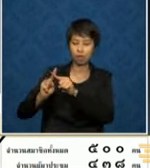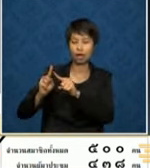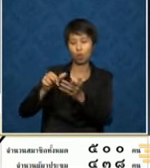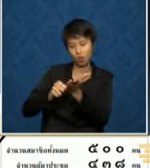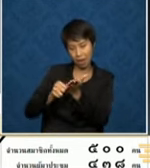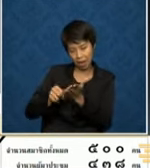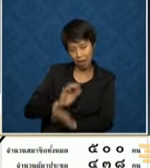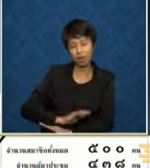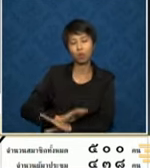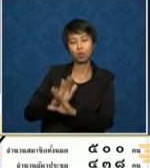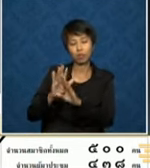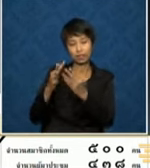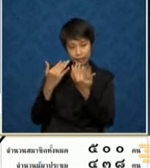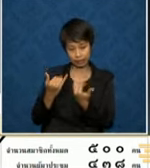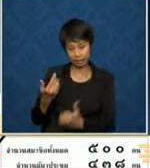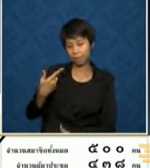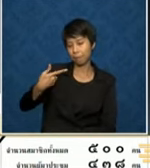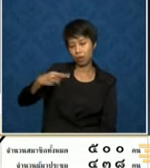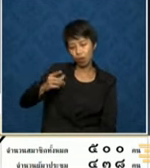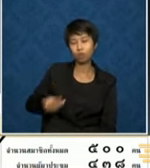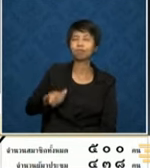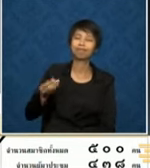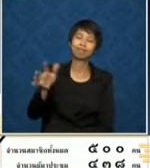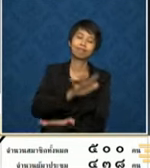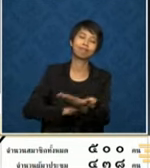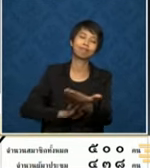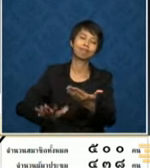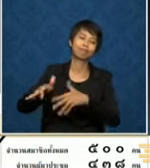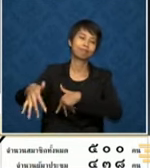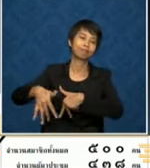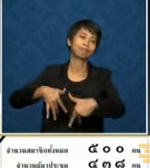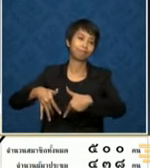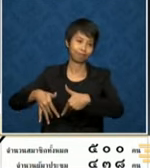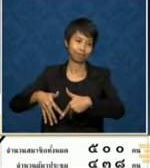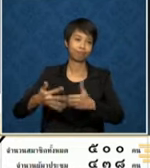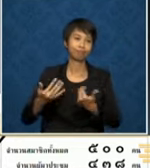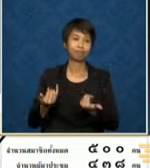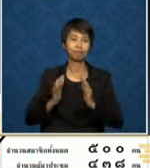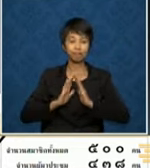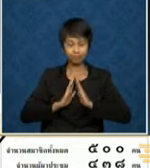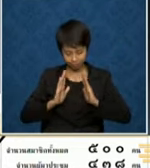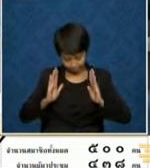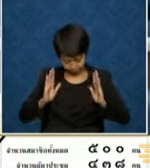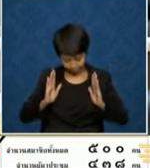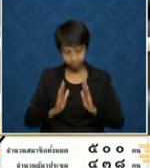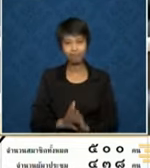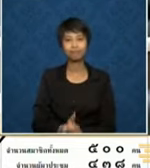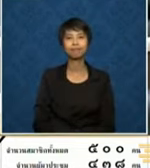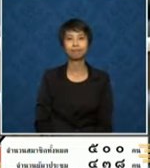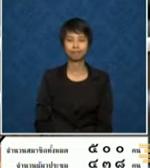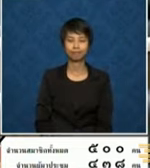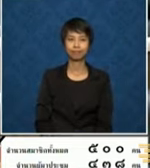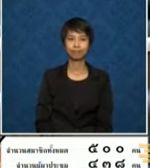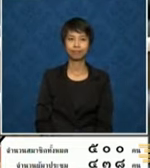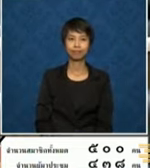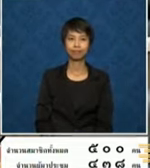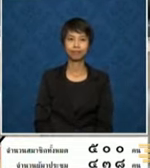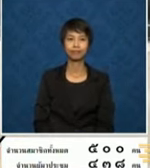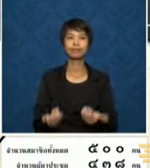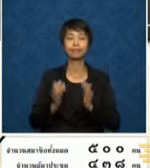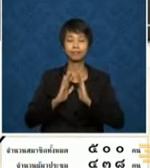และเรื่องนี้จะเป็นประโยชน์โดยรวมกับพี่น้องประชาชนและประเทศชาติครับขอบคุณท่านประธานมากครับ ขอบคุณ